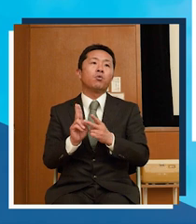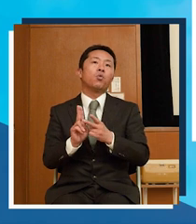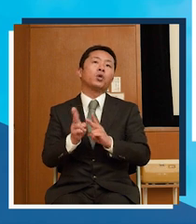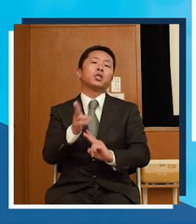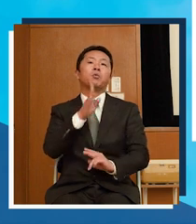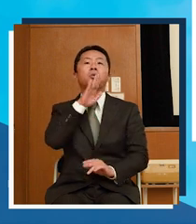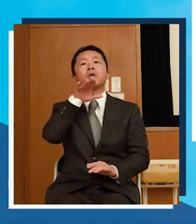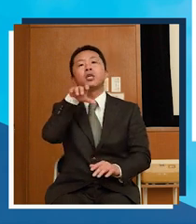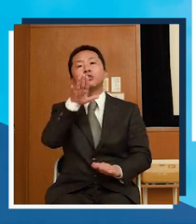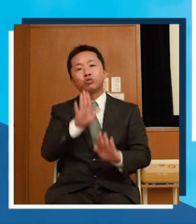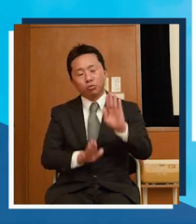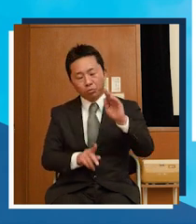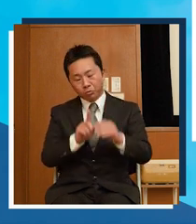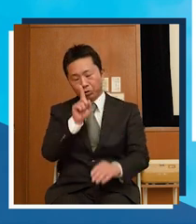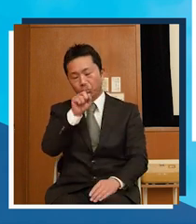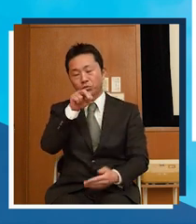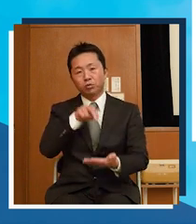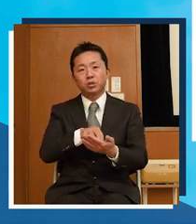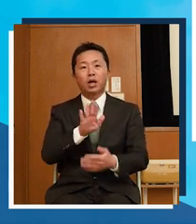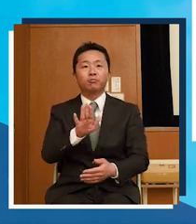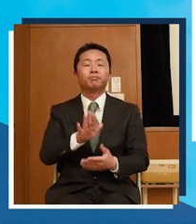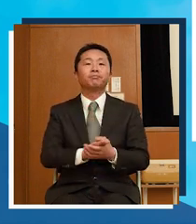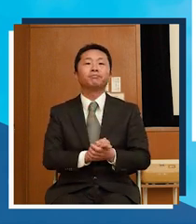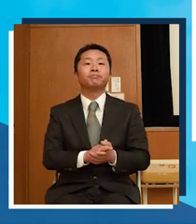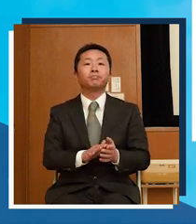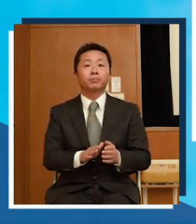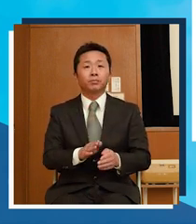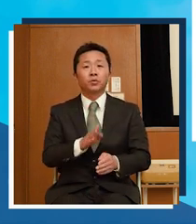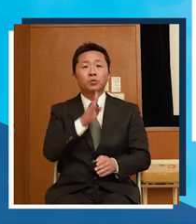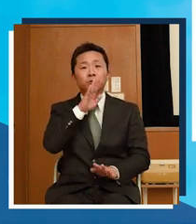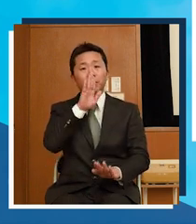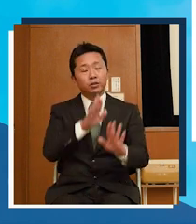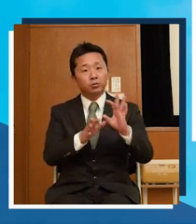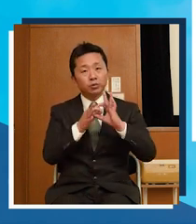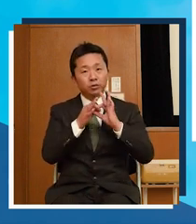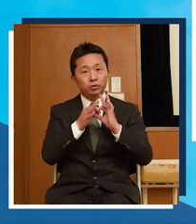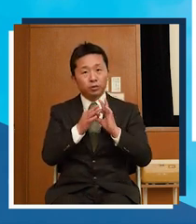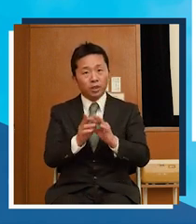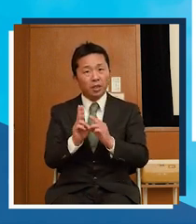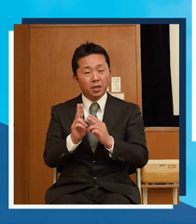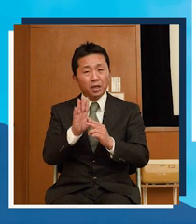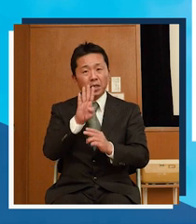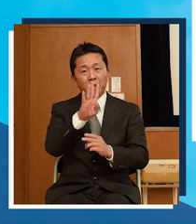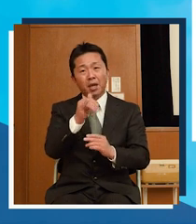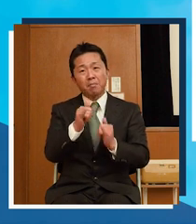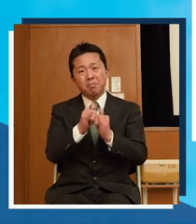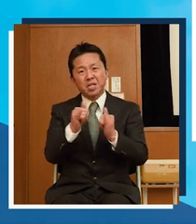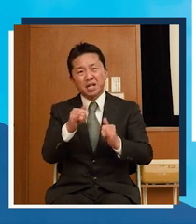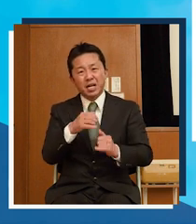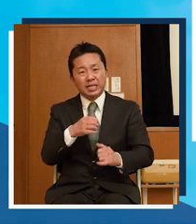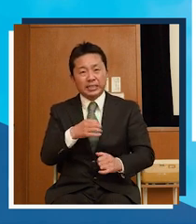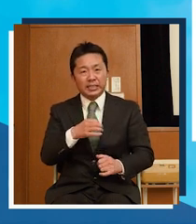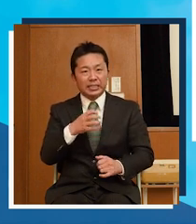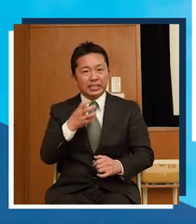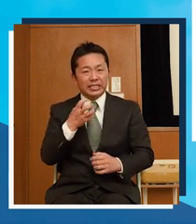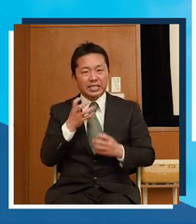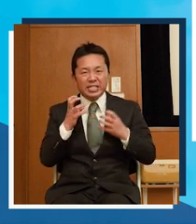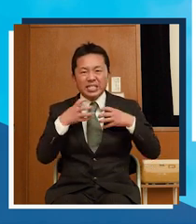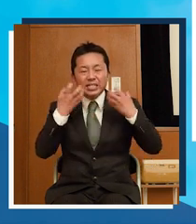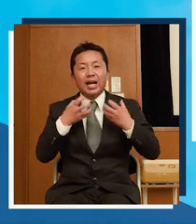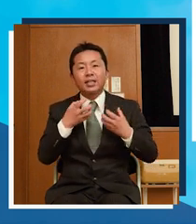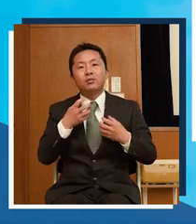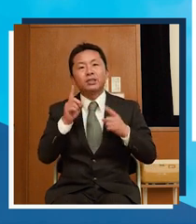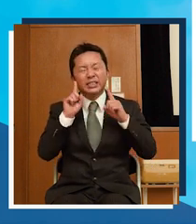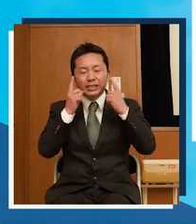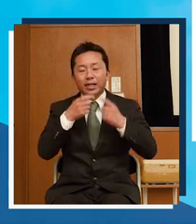現状の1つでもありますこういう現状について多くの沖縄県民が怒りの声をこれまで上げ続けて